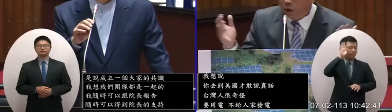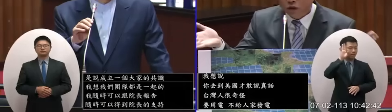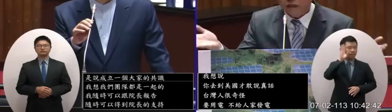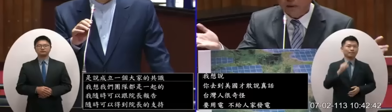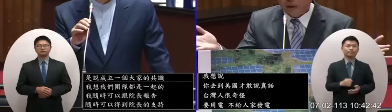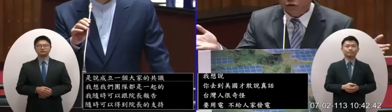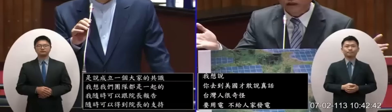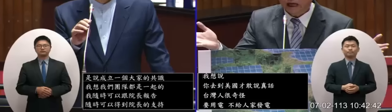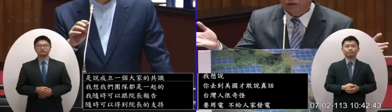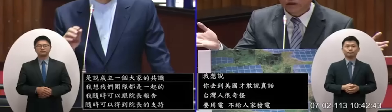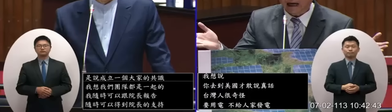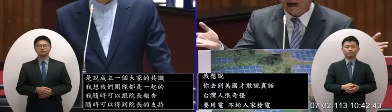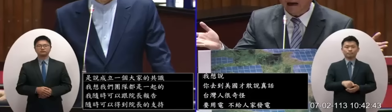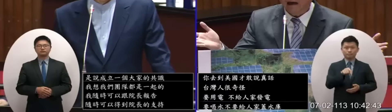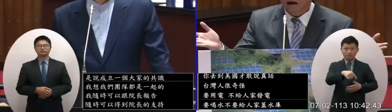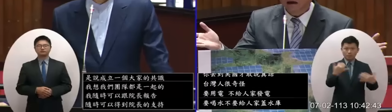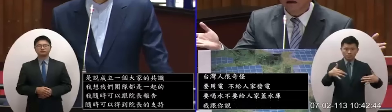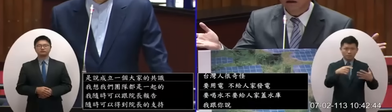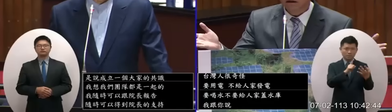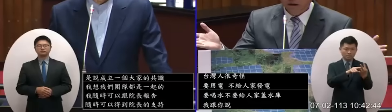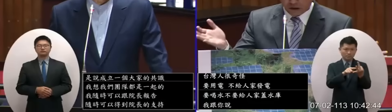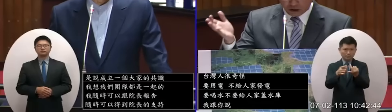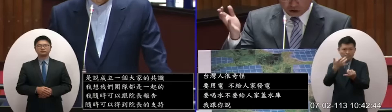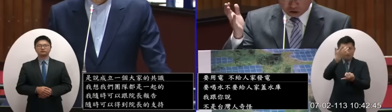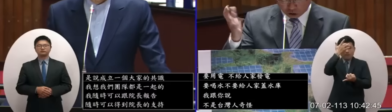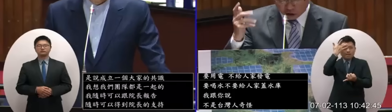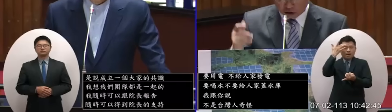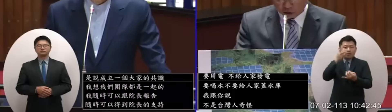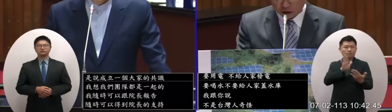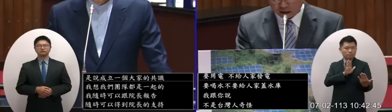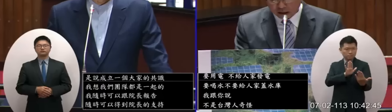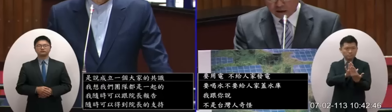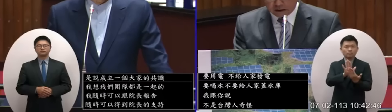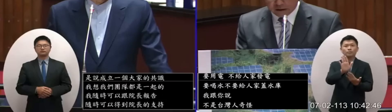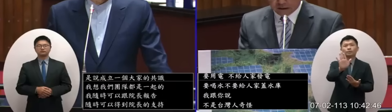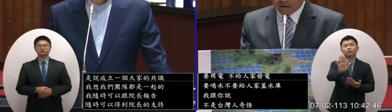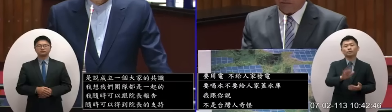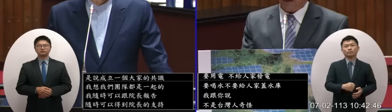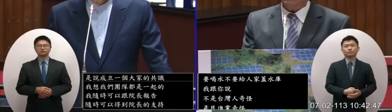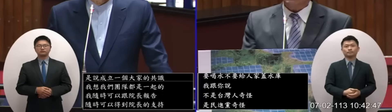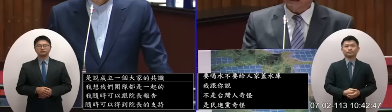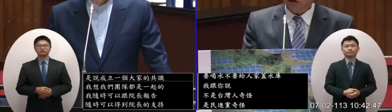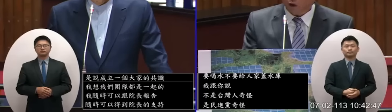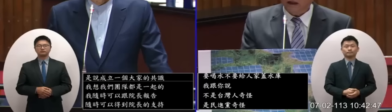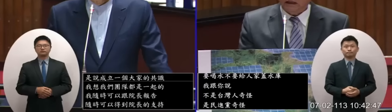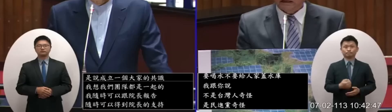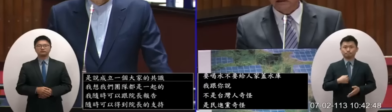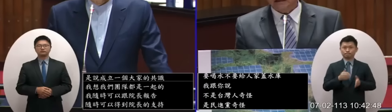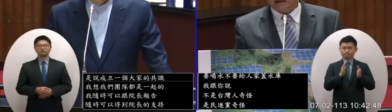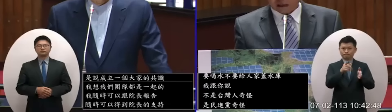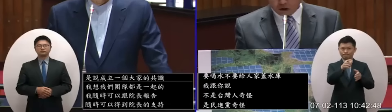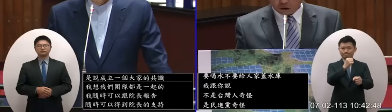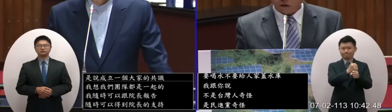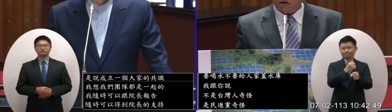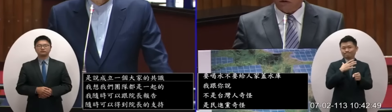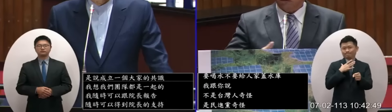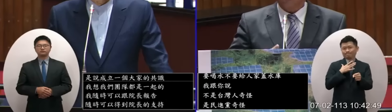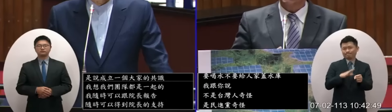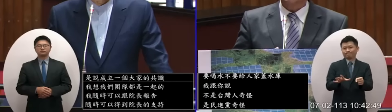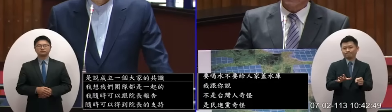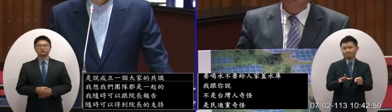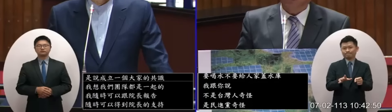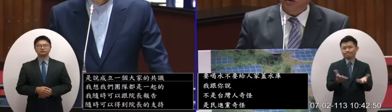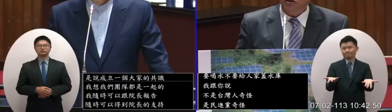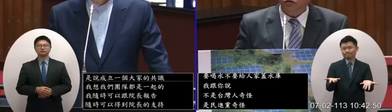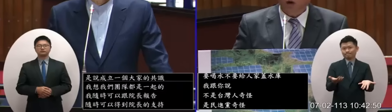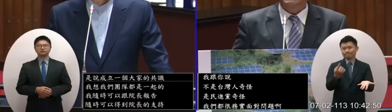拢做务实的面对这个问题啊，所以对着你表达这个关切就对了吼。我